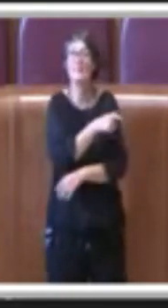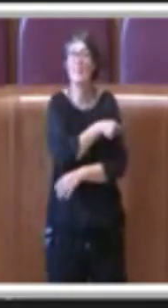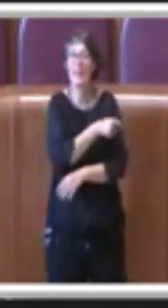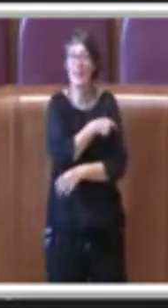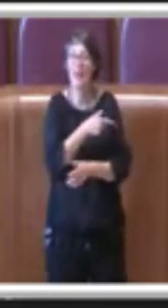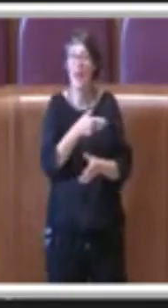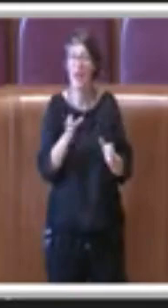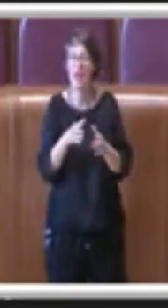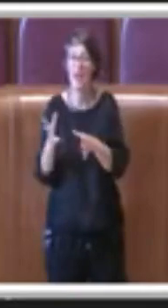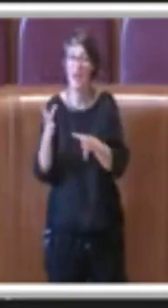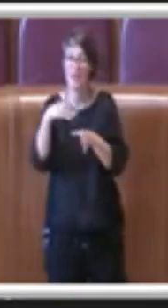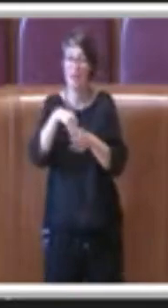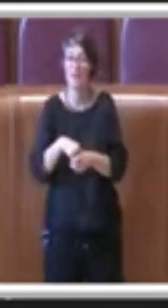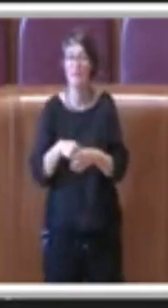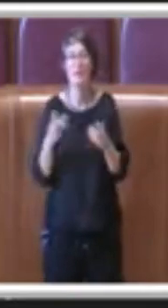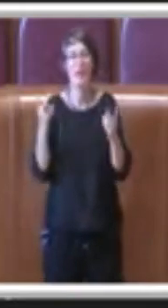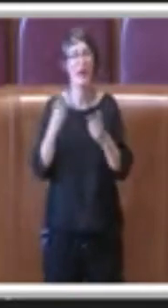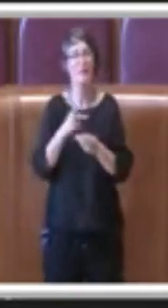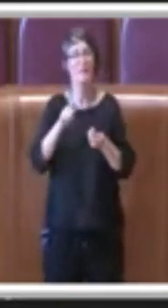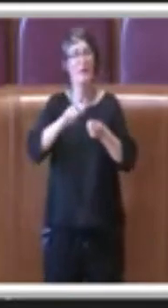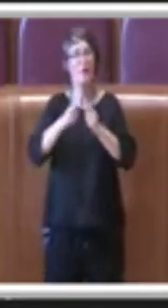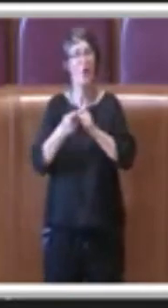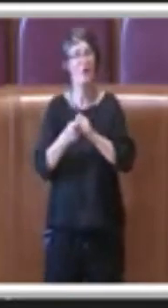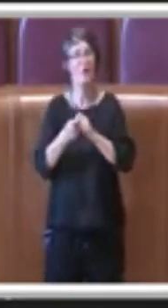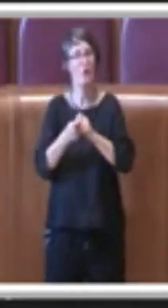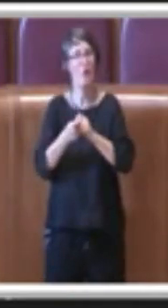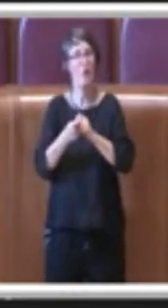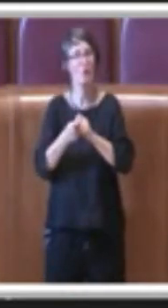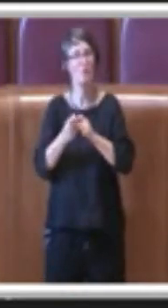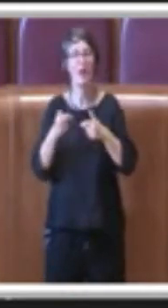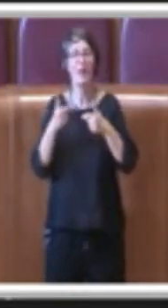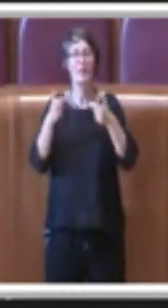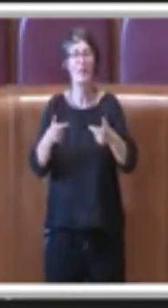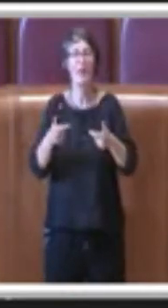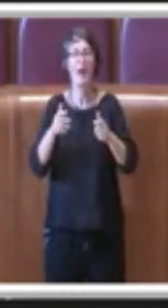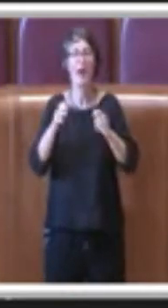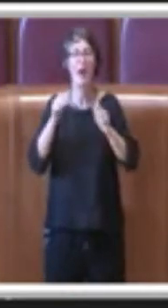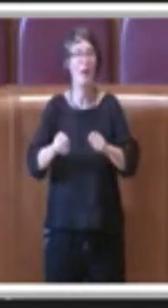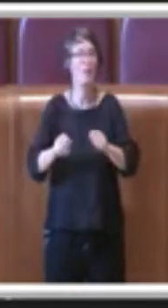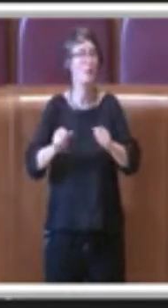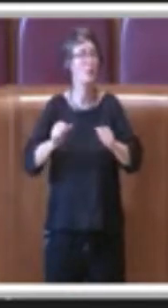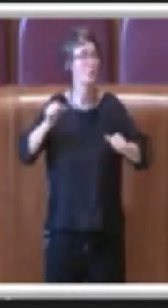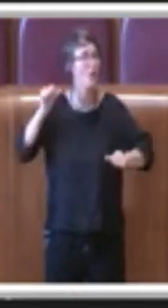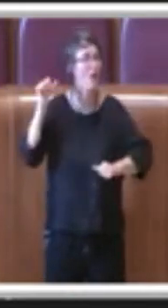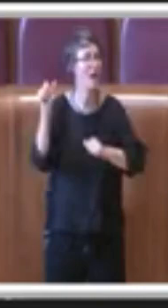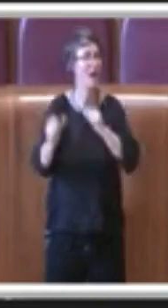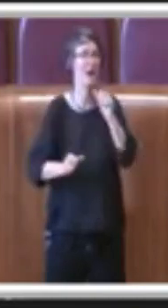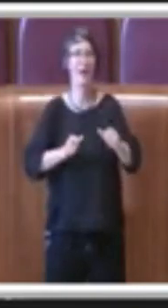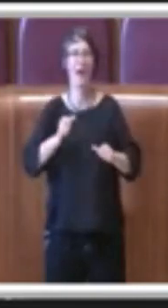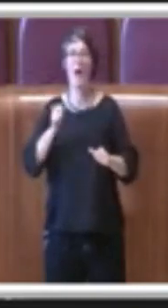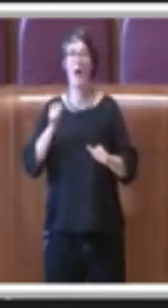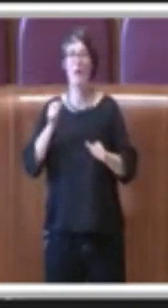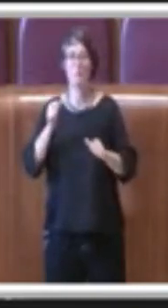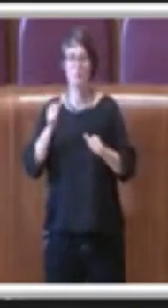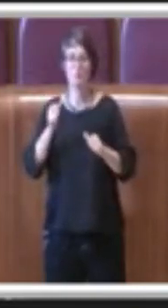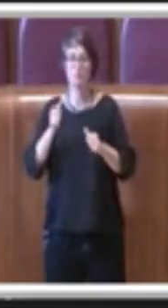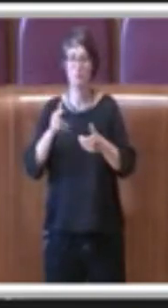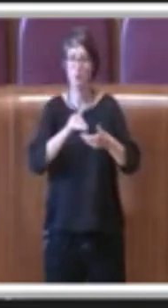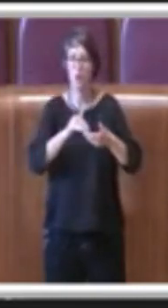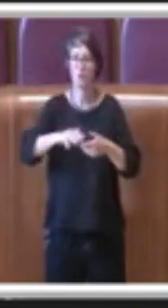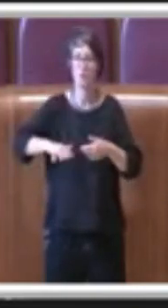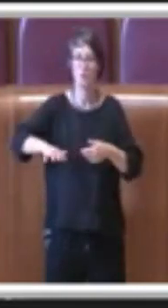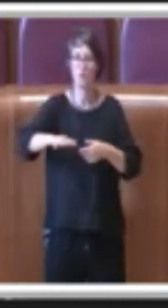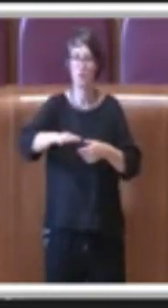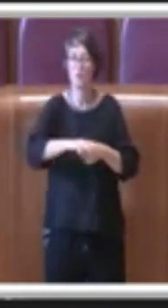cambio di prospettiva. Questo è stato già evidenziato, ma ci tengo anche io a ricordarlo. Ecco, un cambio di prospettiva rispetto al ruolo e